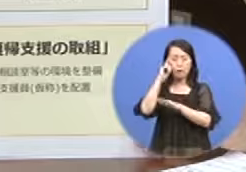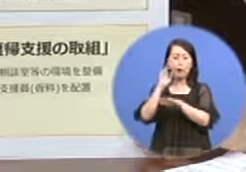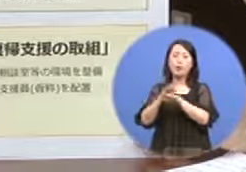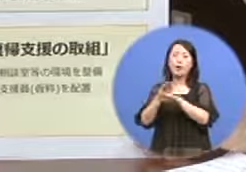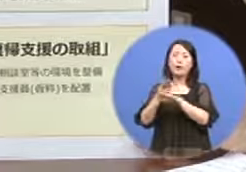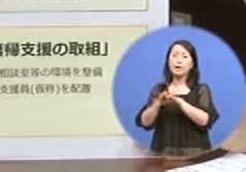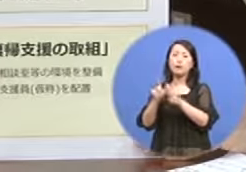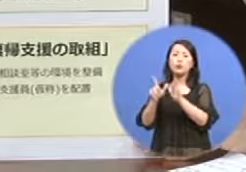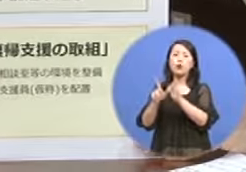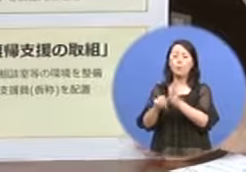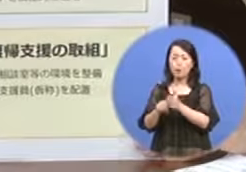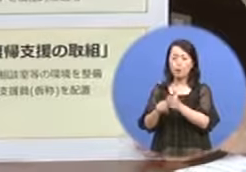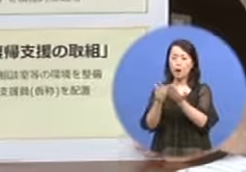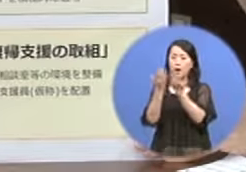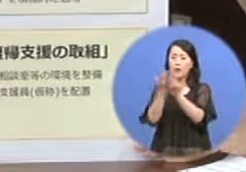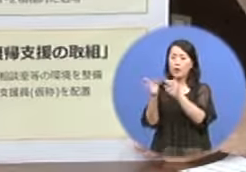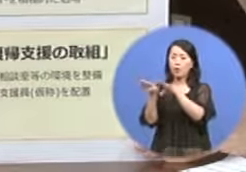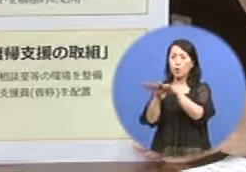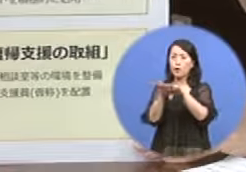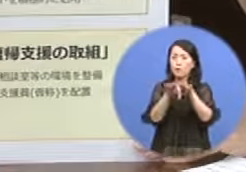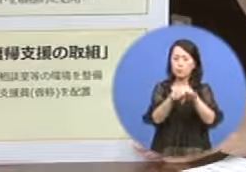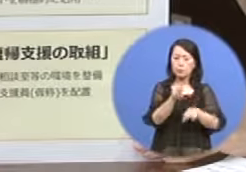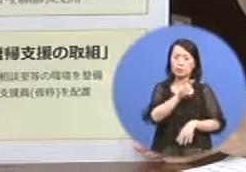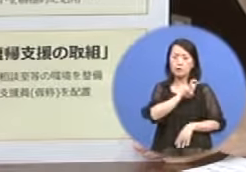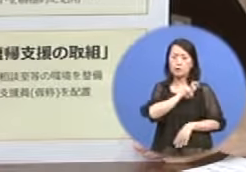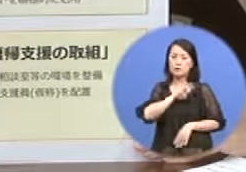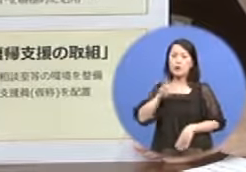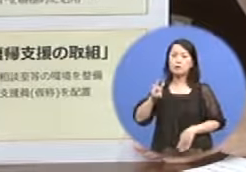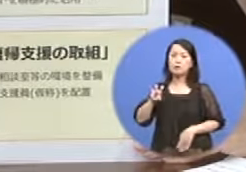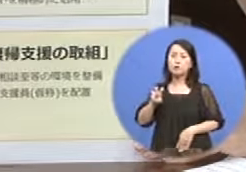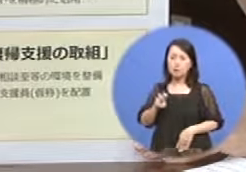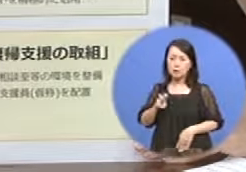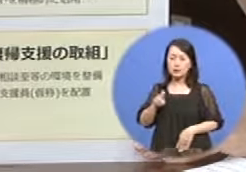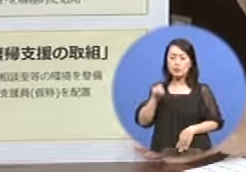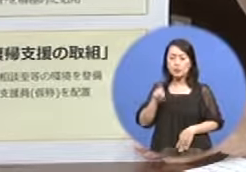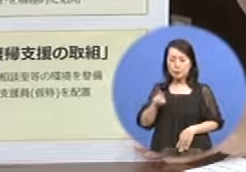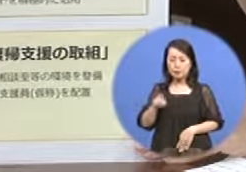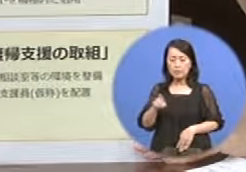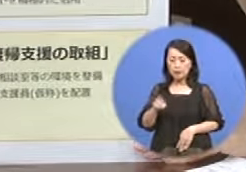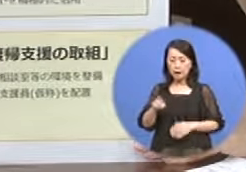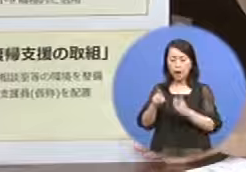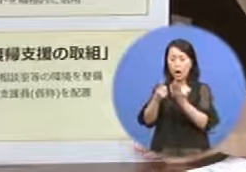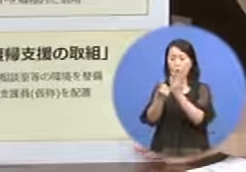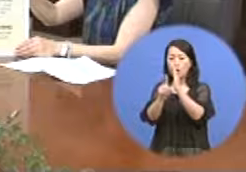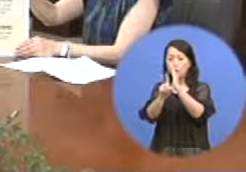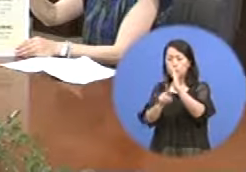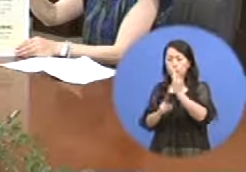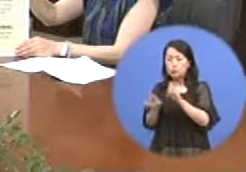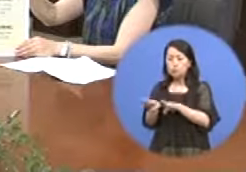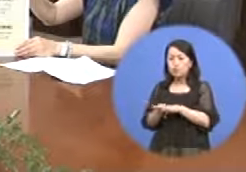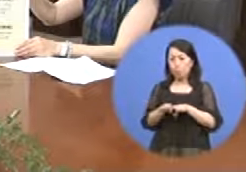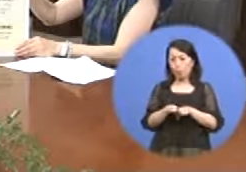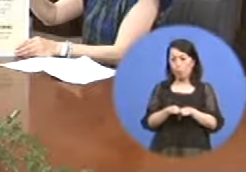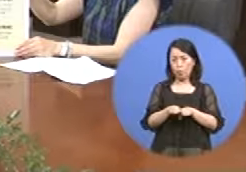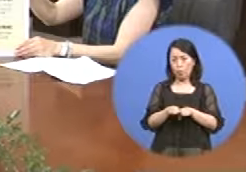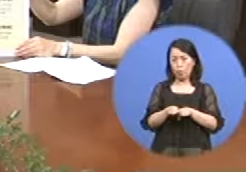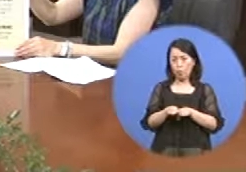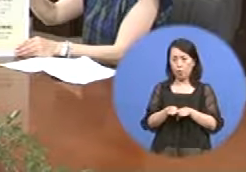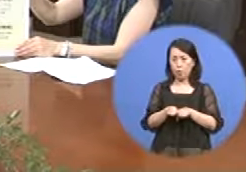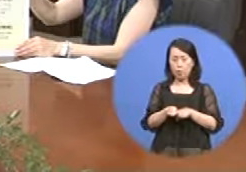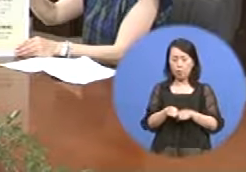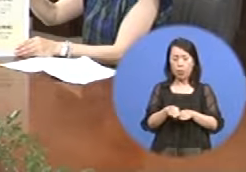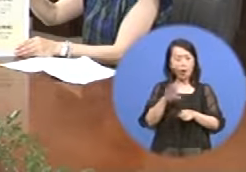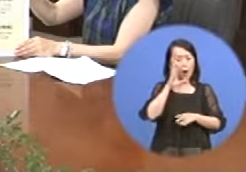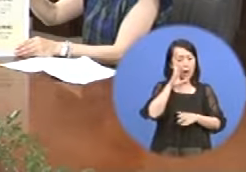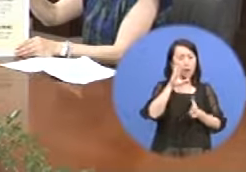はい、 確か30日ぐらいあの、はい、休まないと不登校とは言えないということになってるんですけど、そうじゃなくてもう